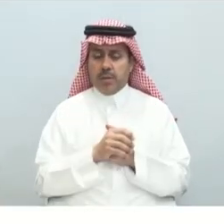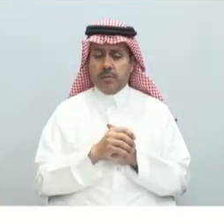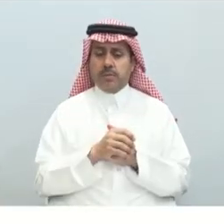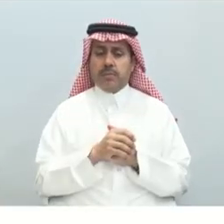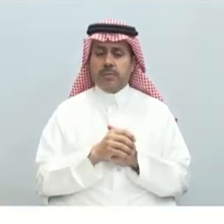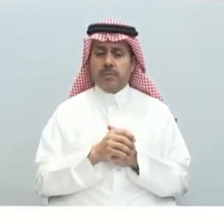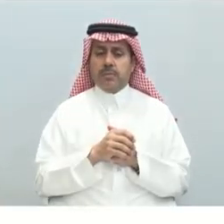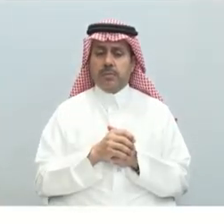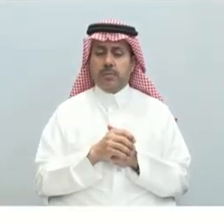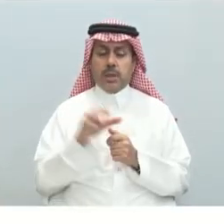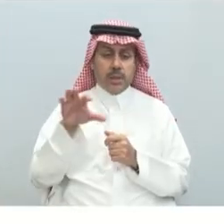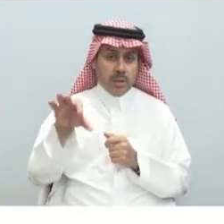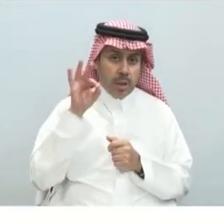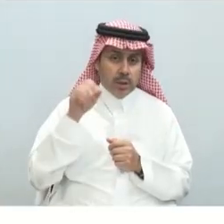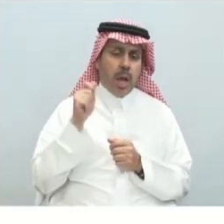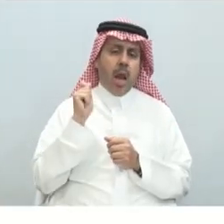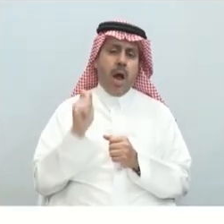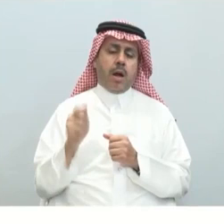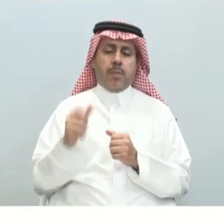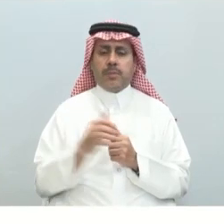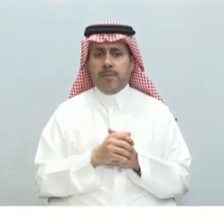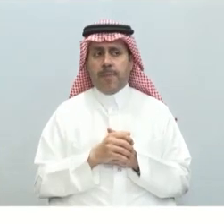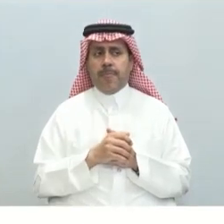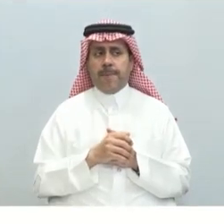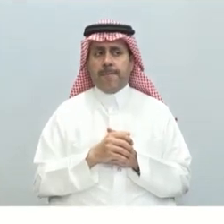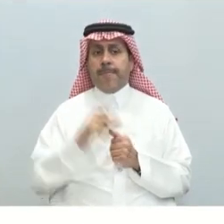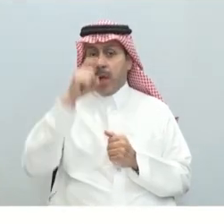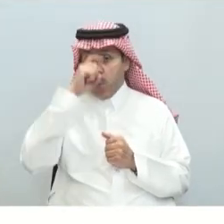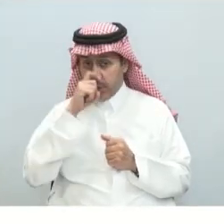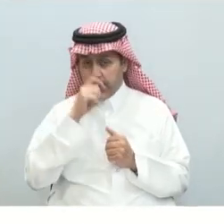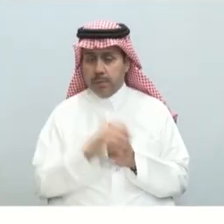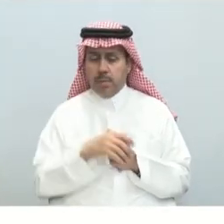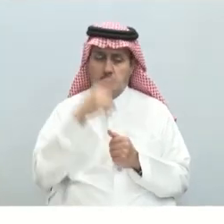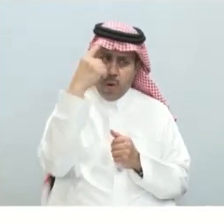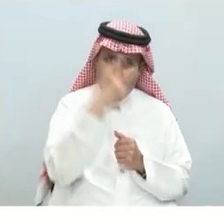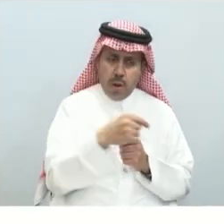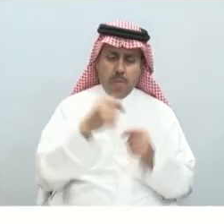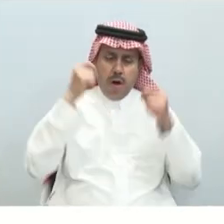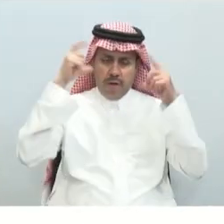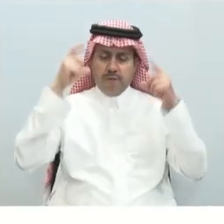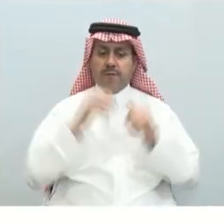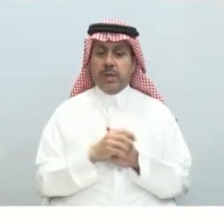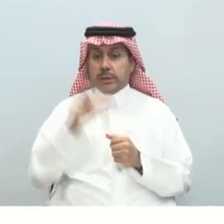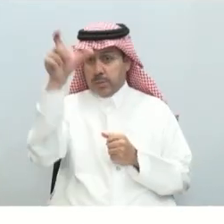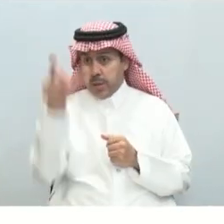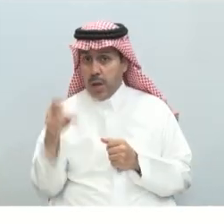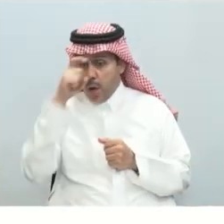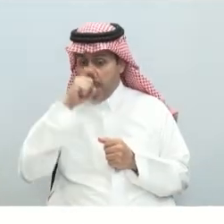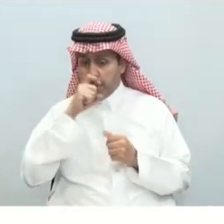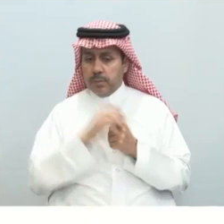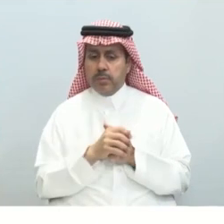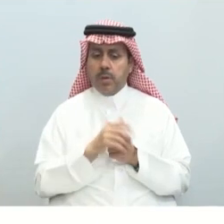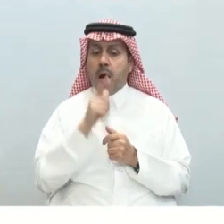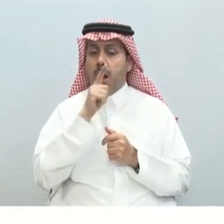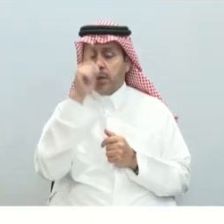يصب في استخراج الاحكام سواء كانت الواجبه او المحرمه ناتي الى الاوامر هنا